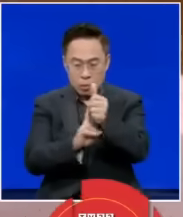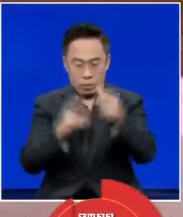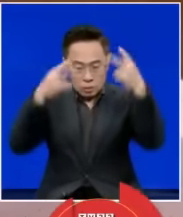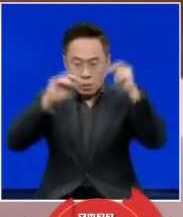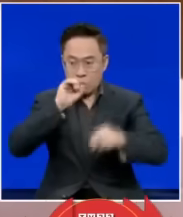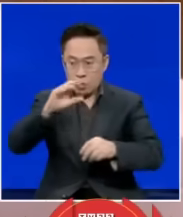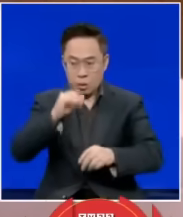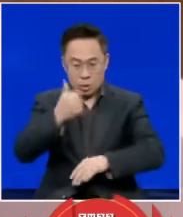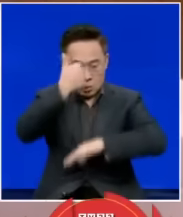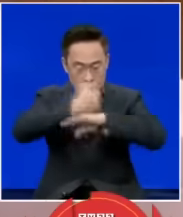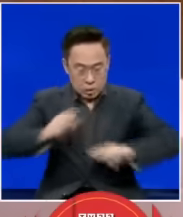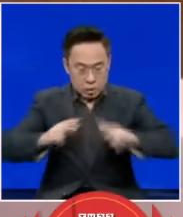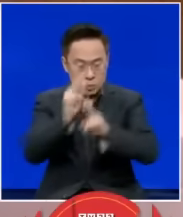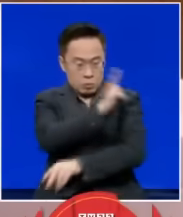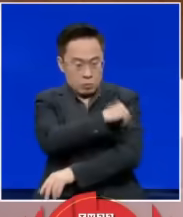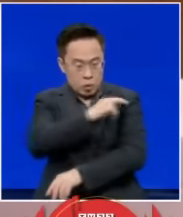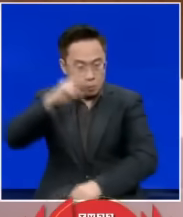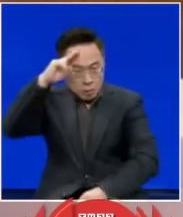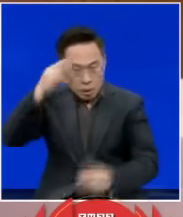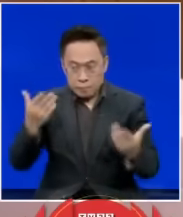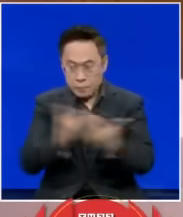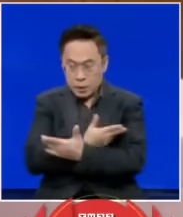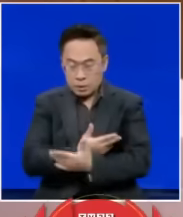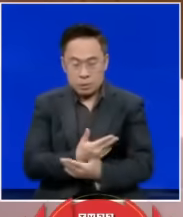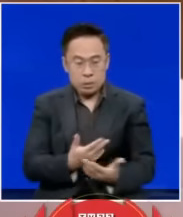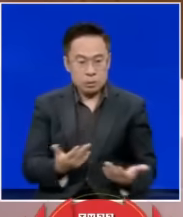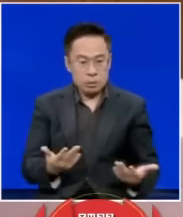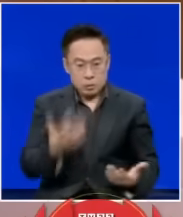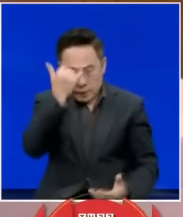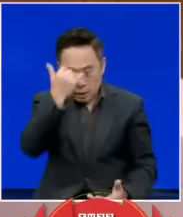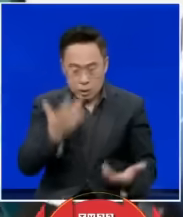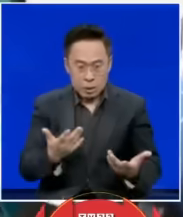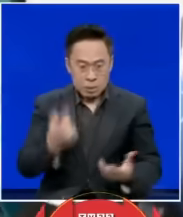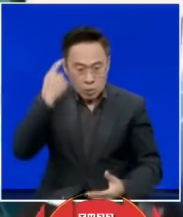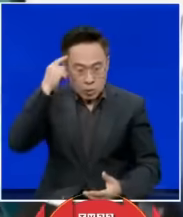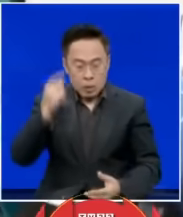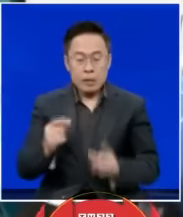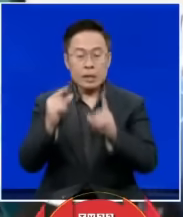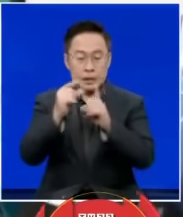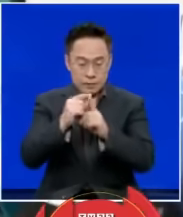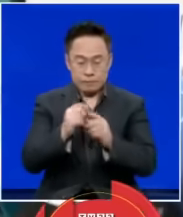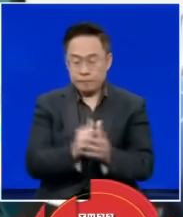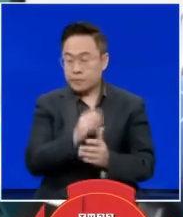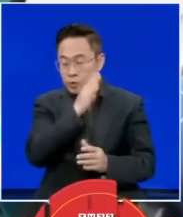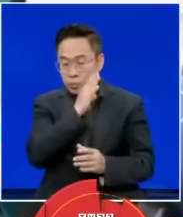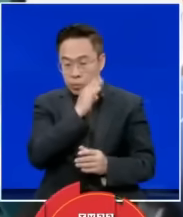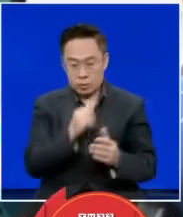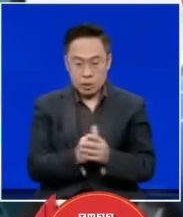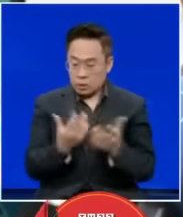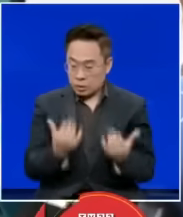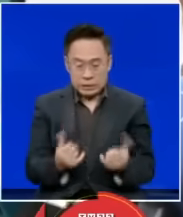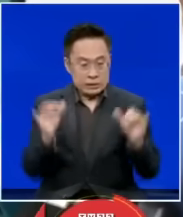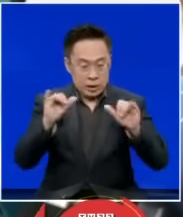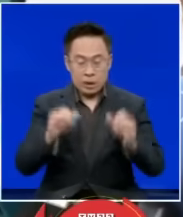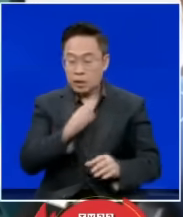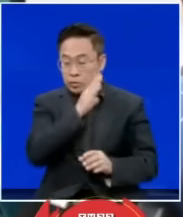องเปลี่ยนอ่ะนักข่าวก็ถามอ้าวถ้างั้นจะมีการปรับเข้าไปทำงานในสภาไหมล่ะรองนายกบอกก็สมมติถ้ามียังไม่มีอะไรเกิดขึ้นนี